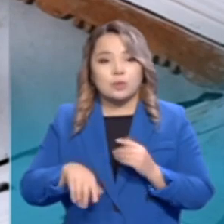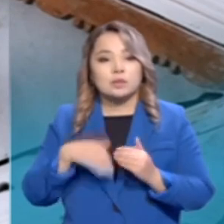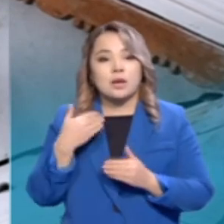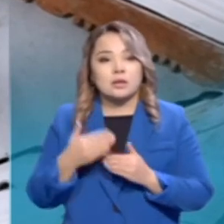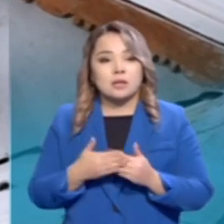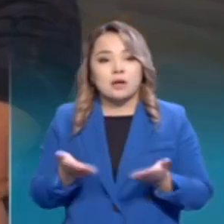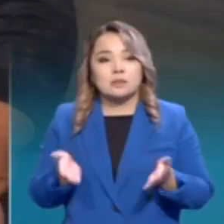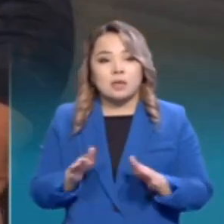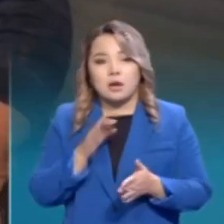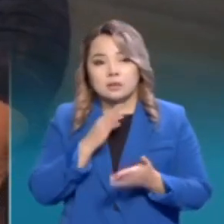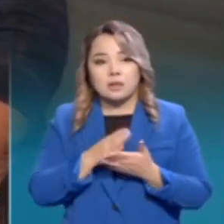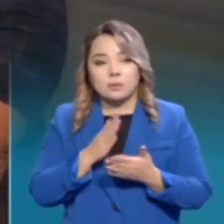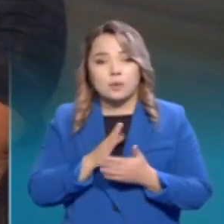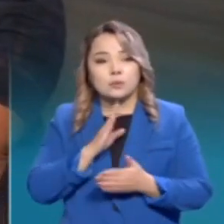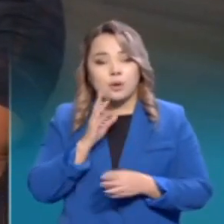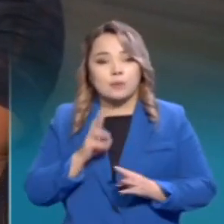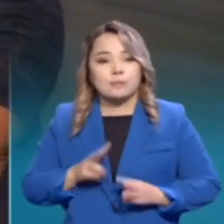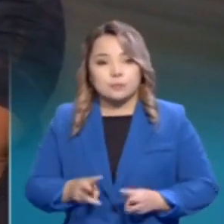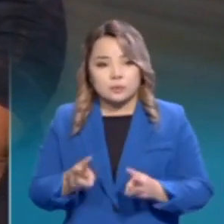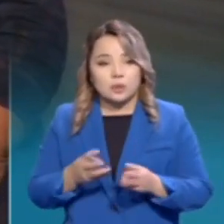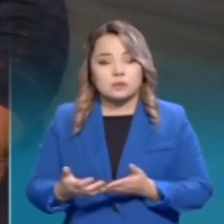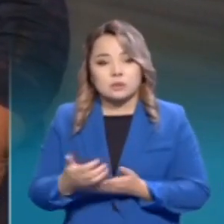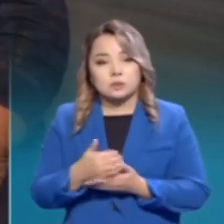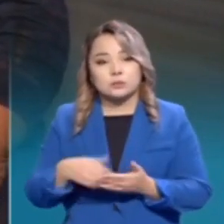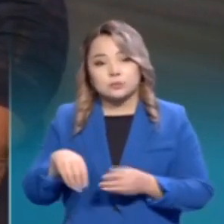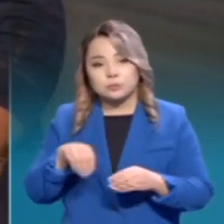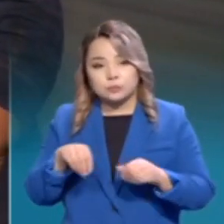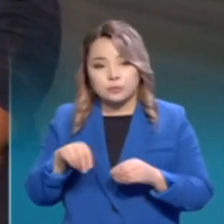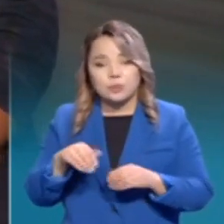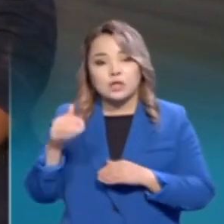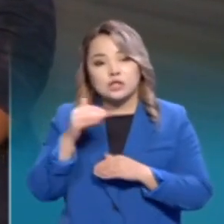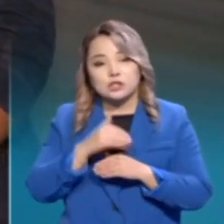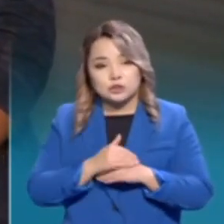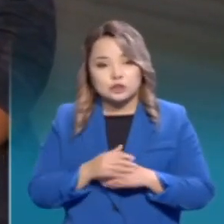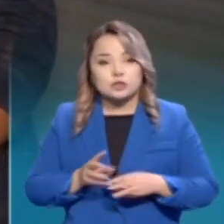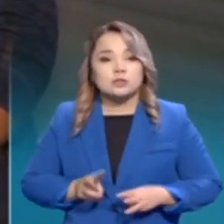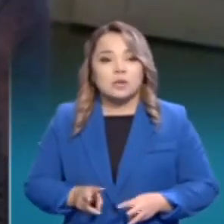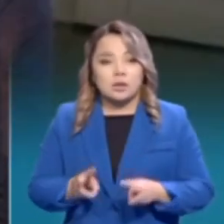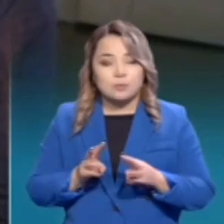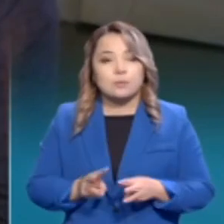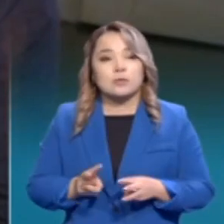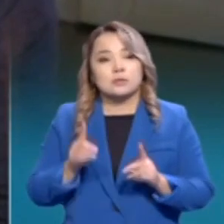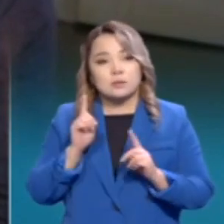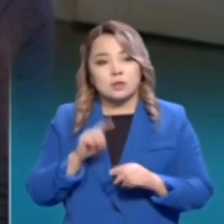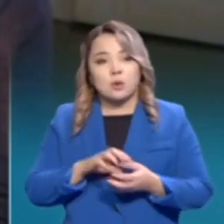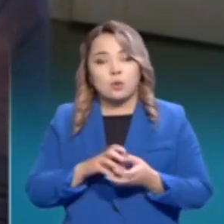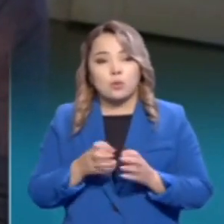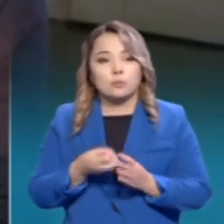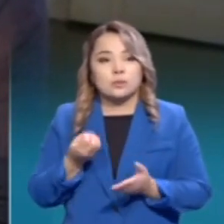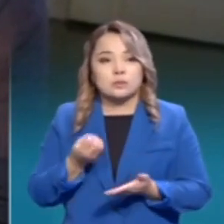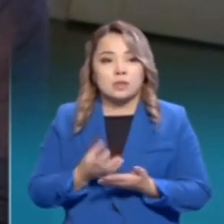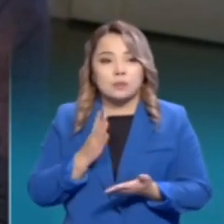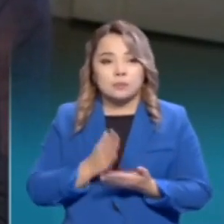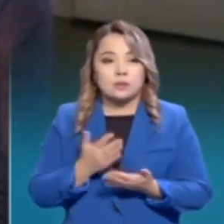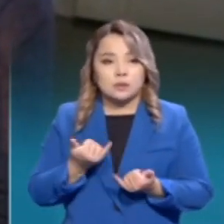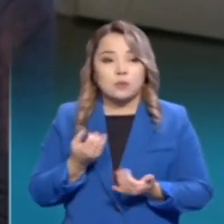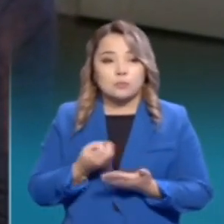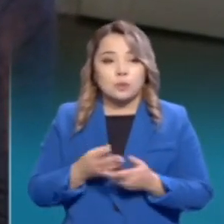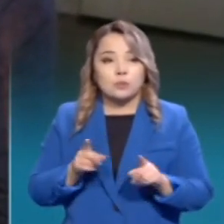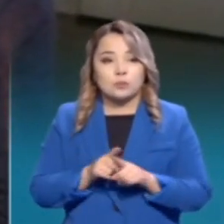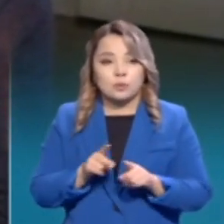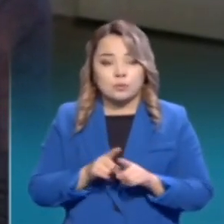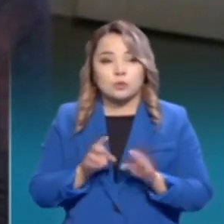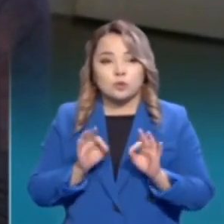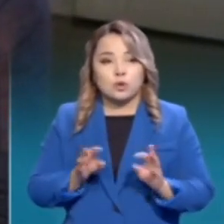ол. Таңертең жағамыз, күлін шығарамыз, кешке жағамыз, оған жылай қоймай, көмір де қымбат. Қымбат болғанмен